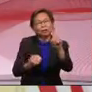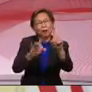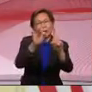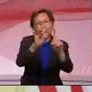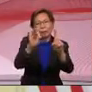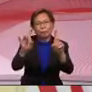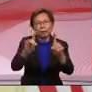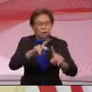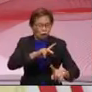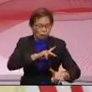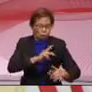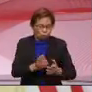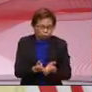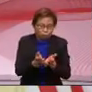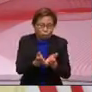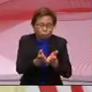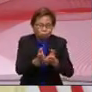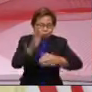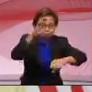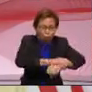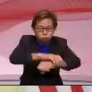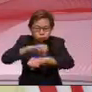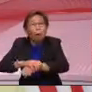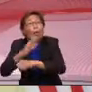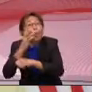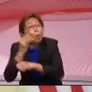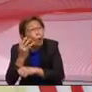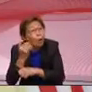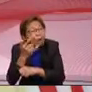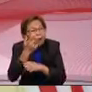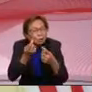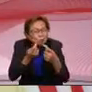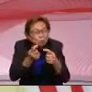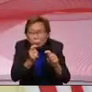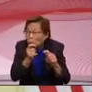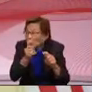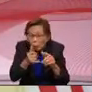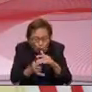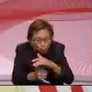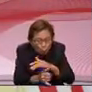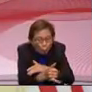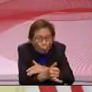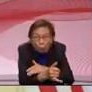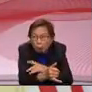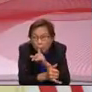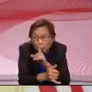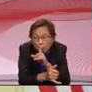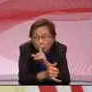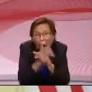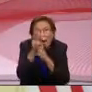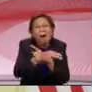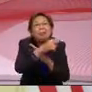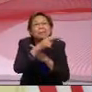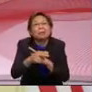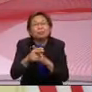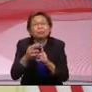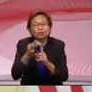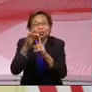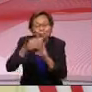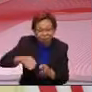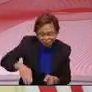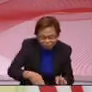188 tekong telah ditahan kerana cuba memasuki sempadan negara secara haram, terutamanya di